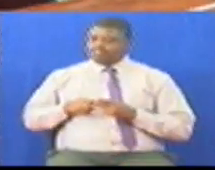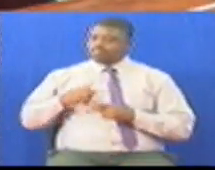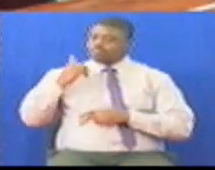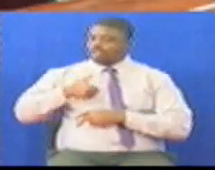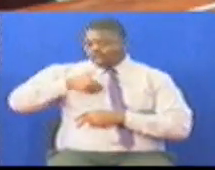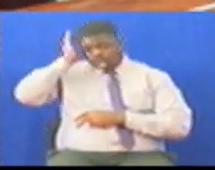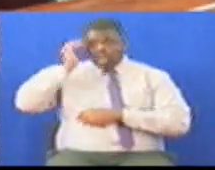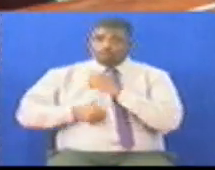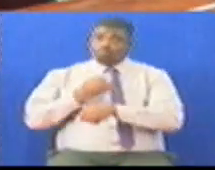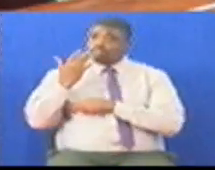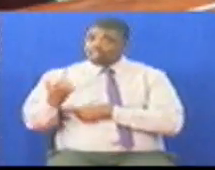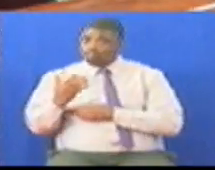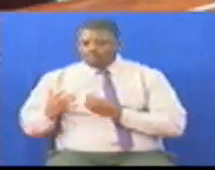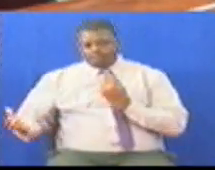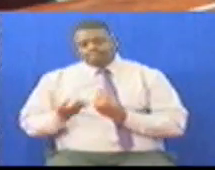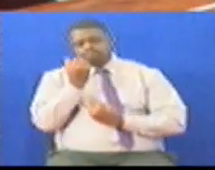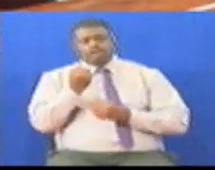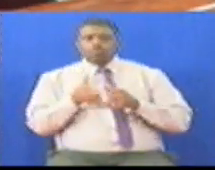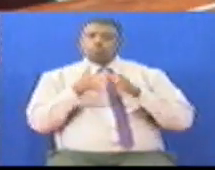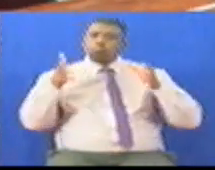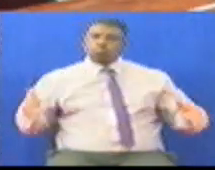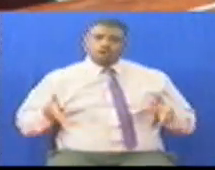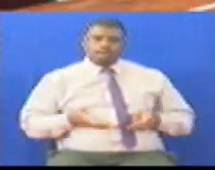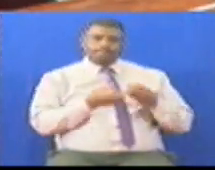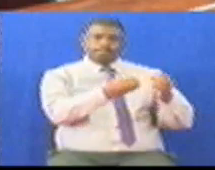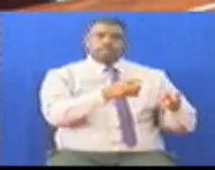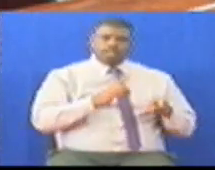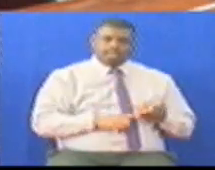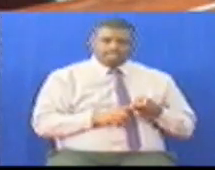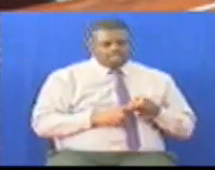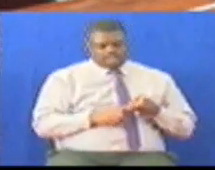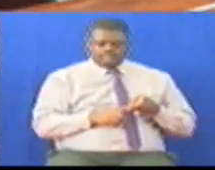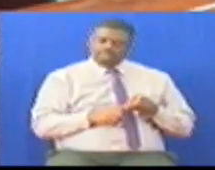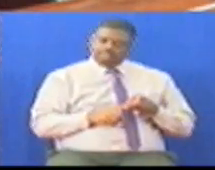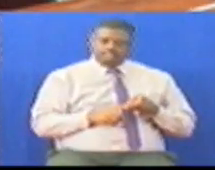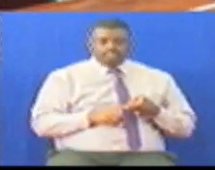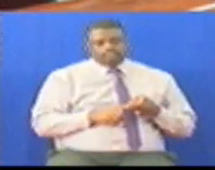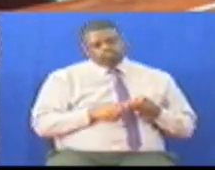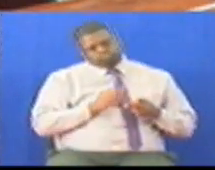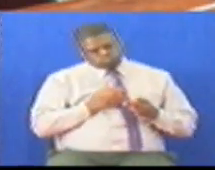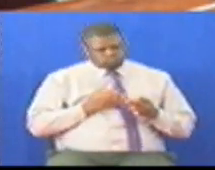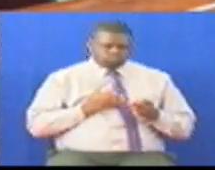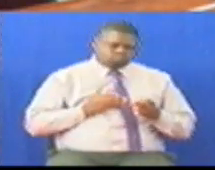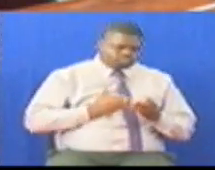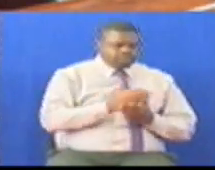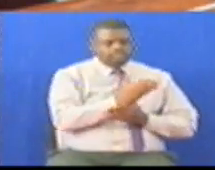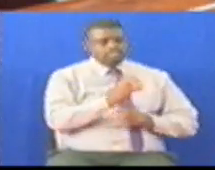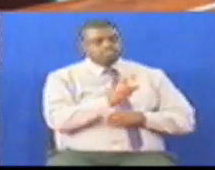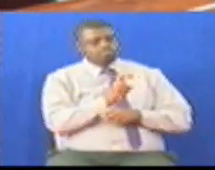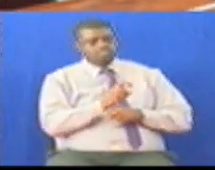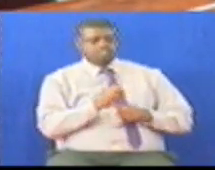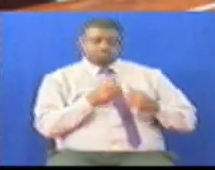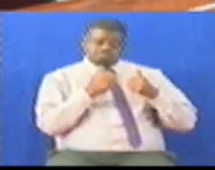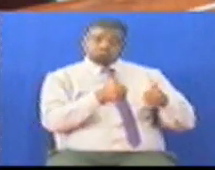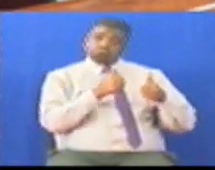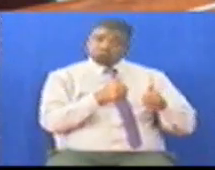wanayoendelea kuyaleta kwa wananchi wa Tanzania kupitia usimamizi wao mahiri wa